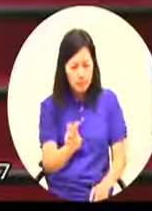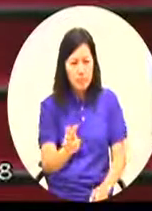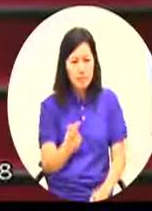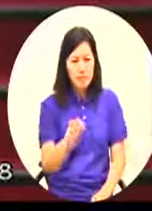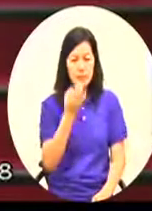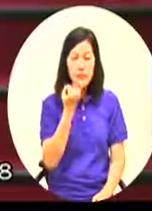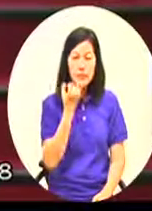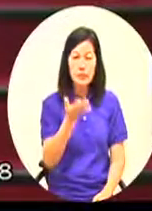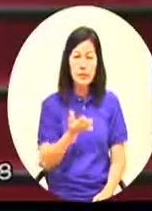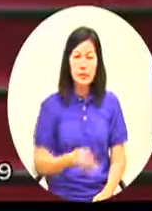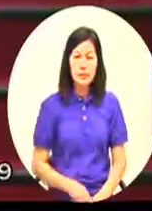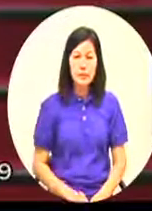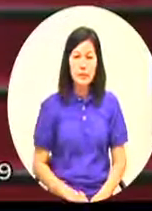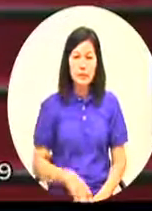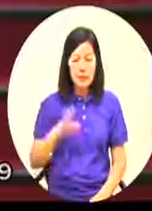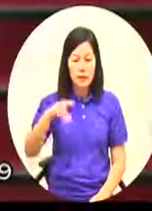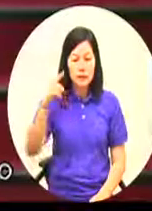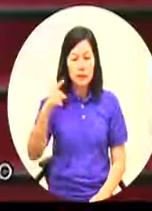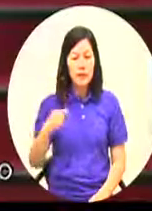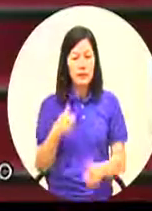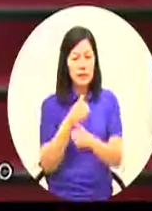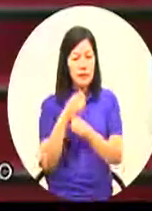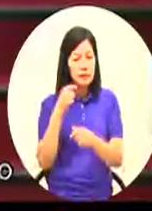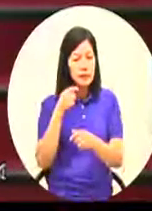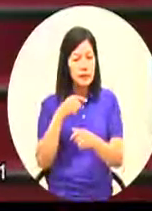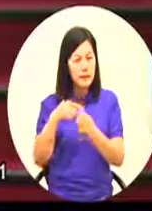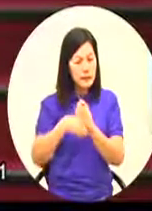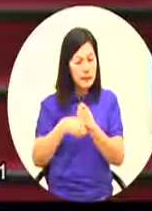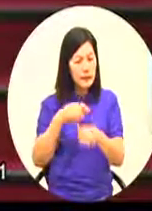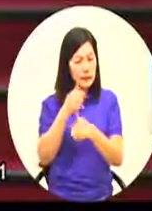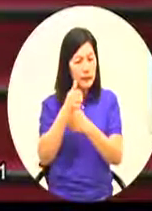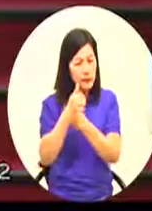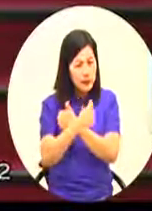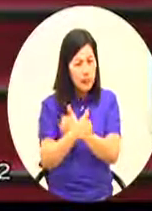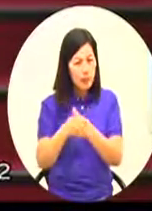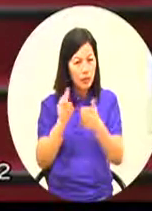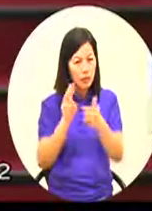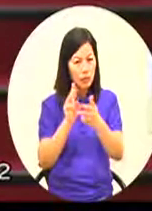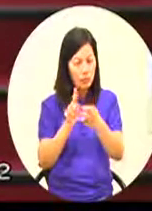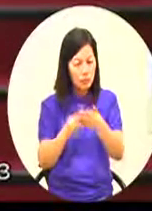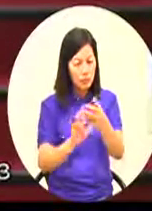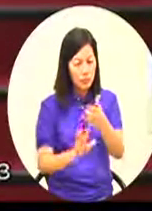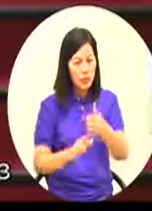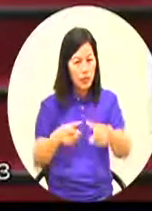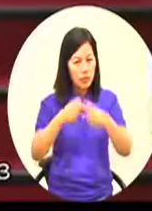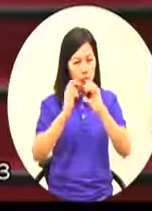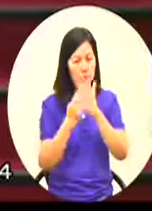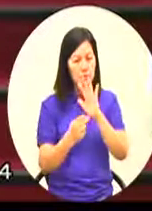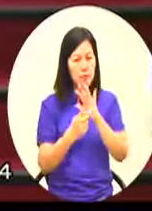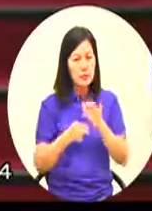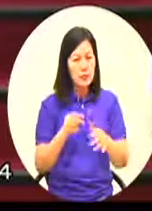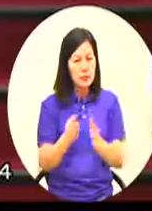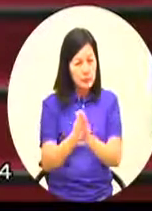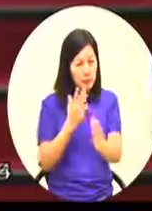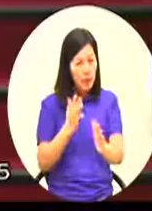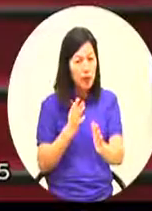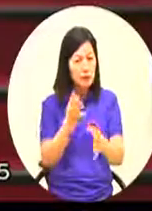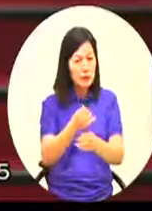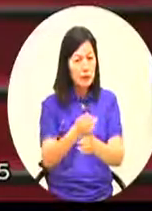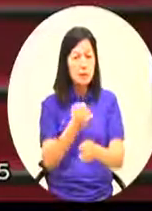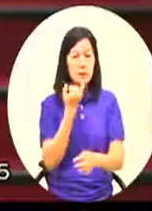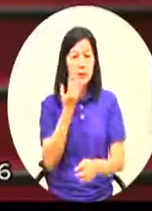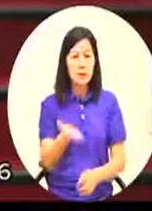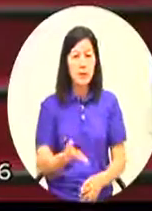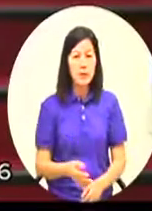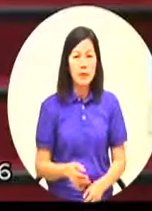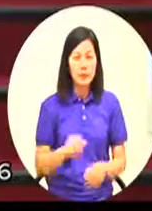好？那先请我们的研考的主委回应一下，能不能排这个时间？ 请刘主委